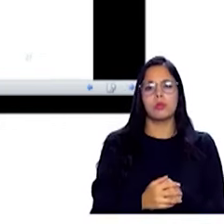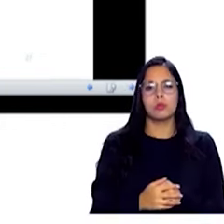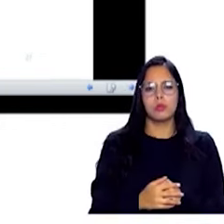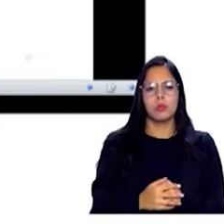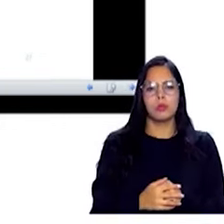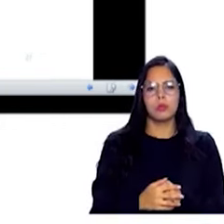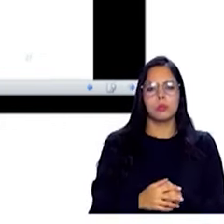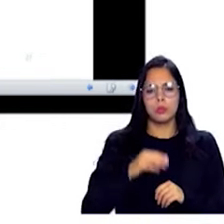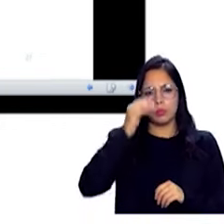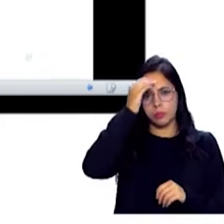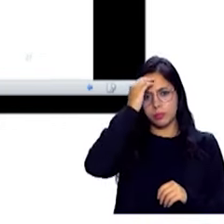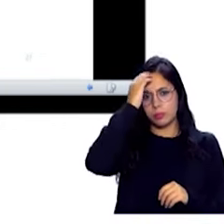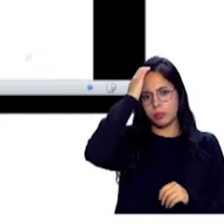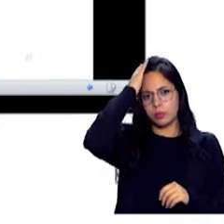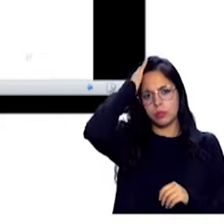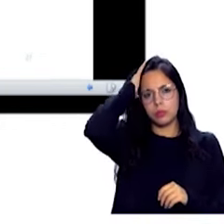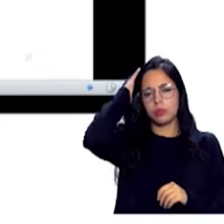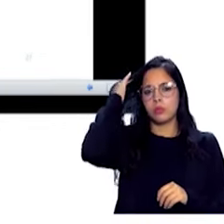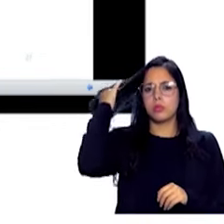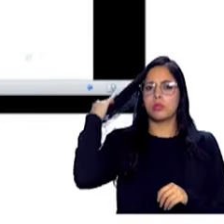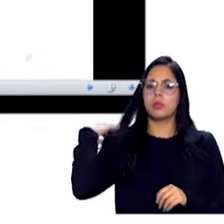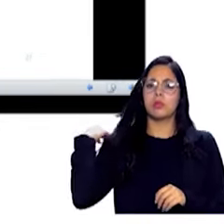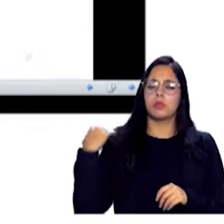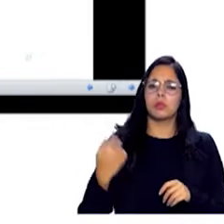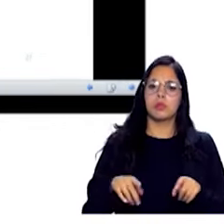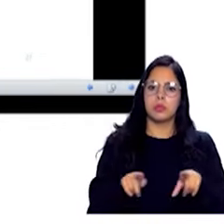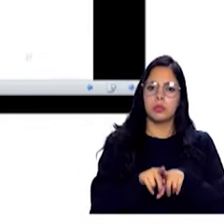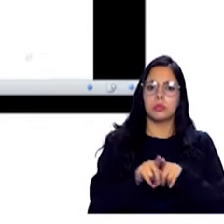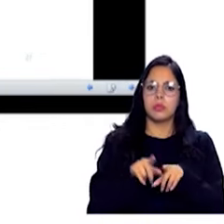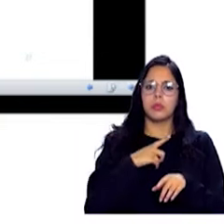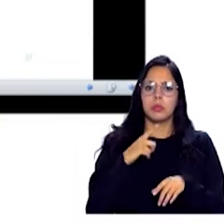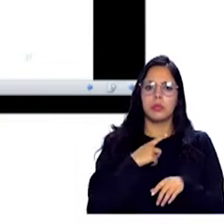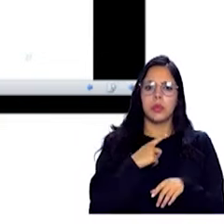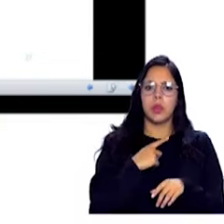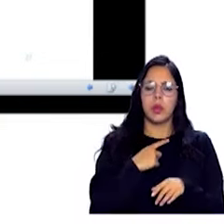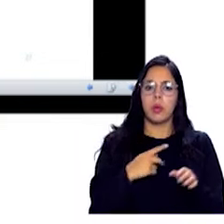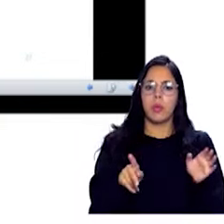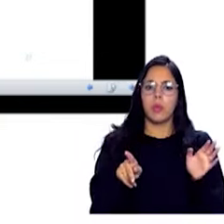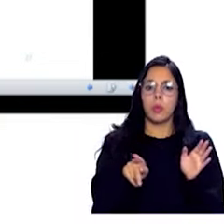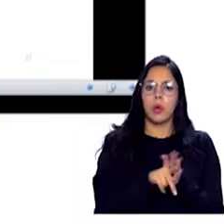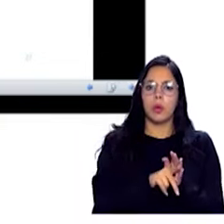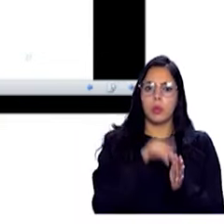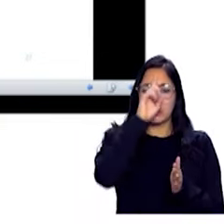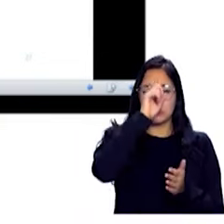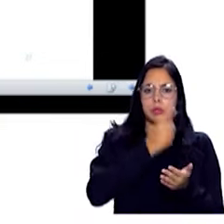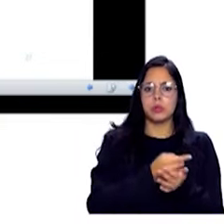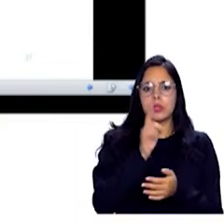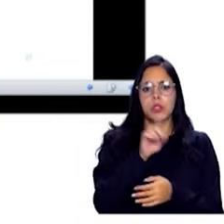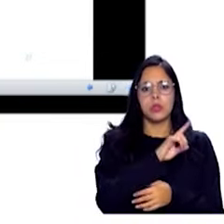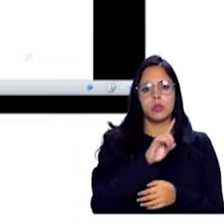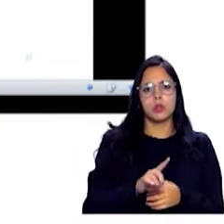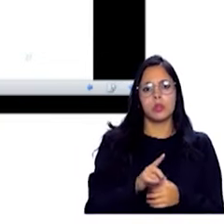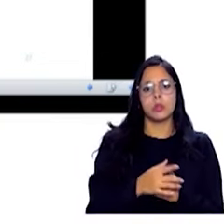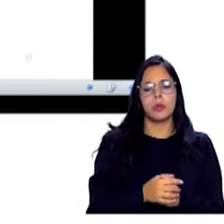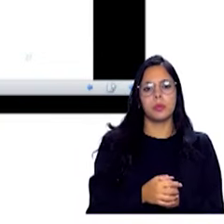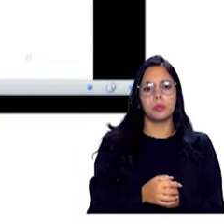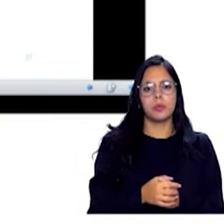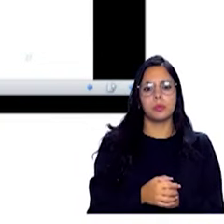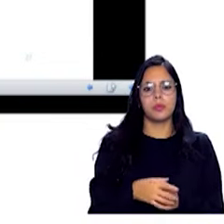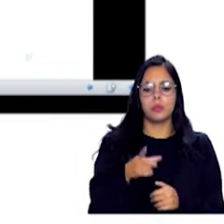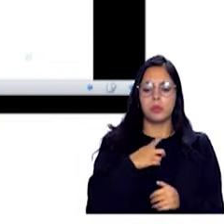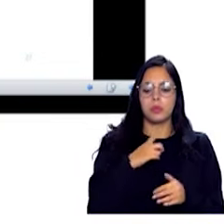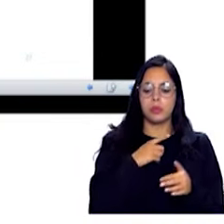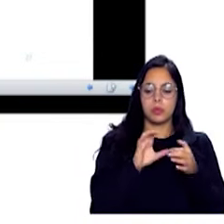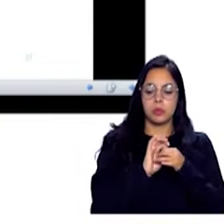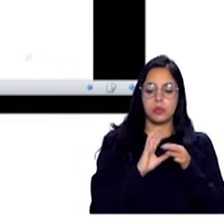cassazione come ho già detto l'articolo 363 Bis prevede che Il rinvio possa essere disposto Solo se la cassazione non ha Ancora